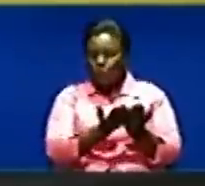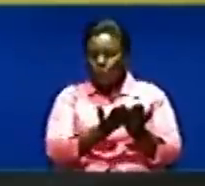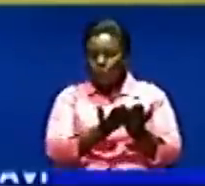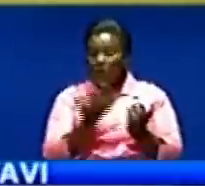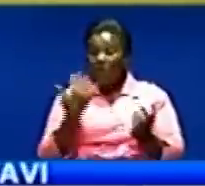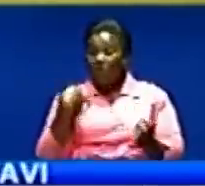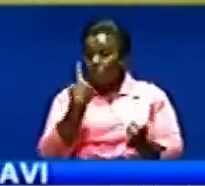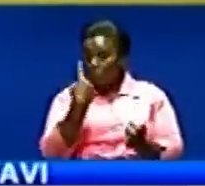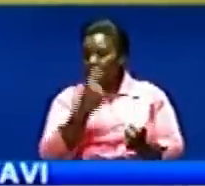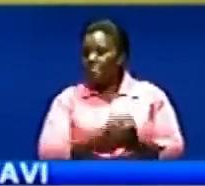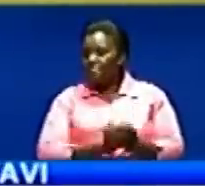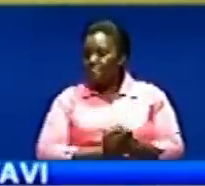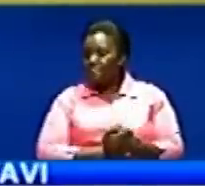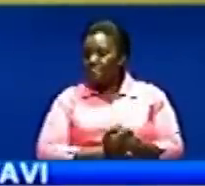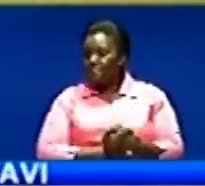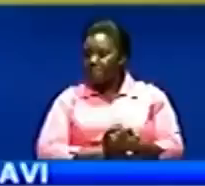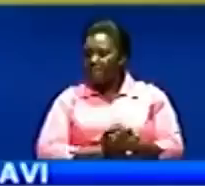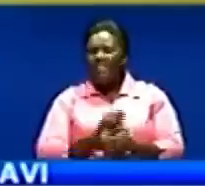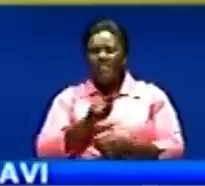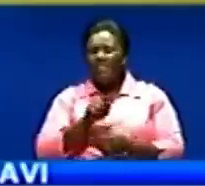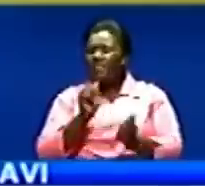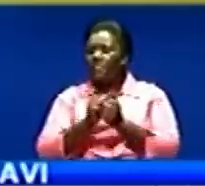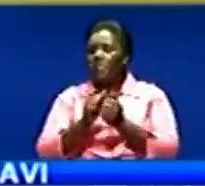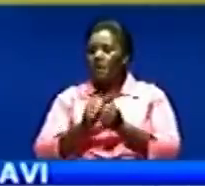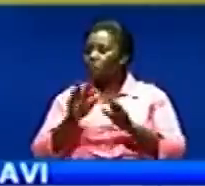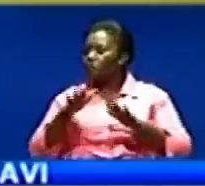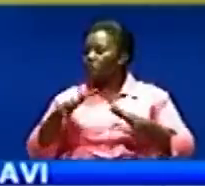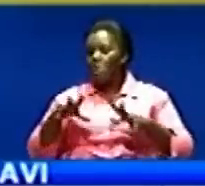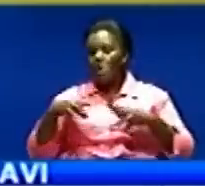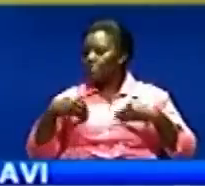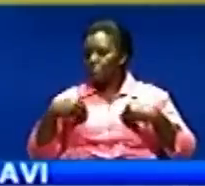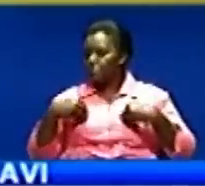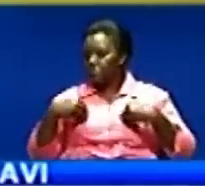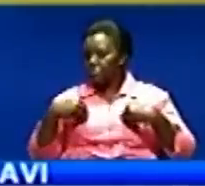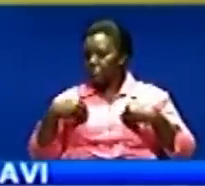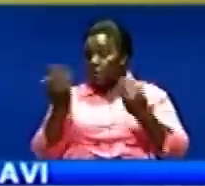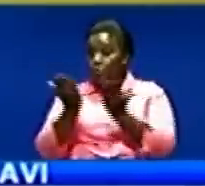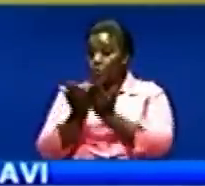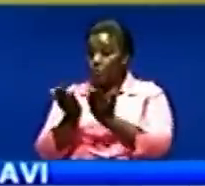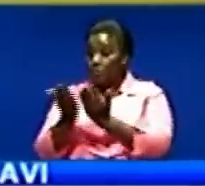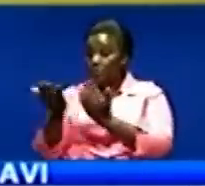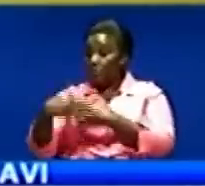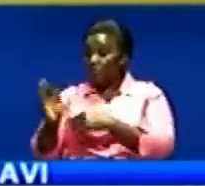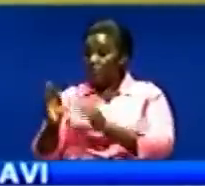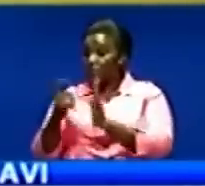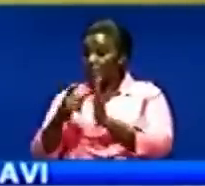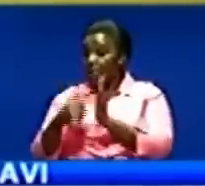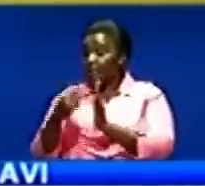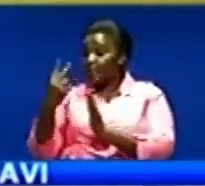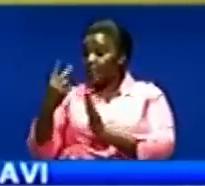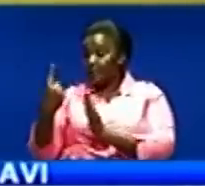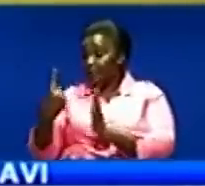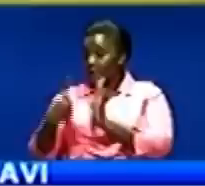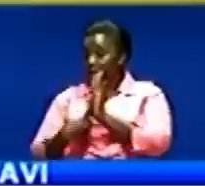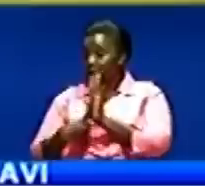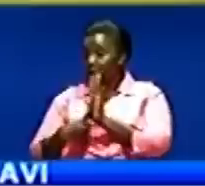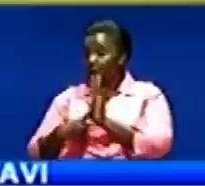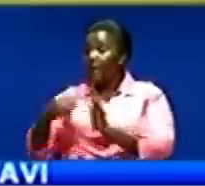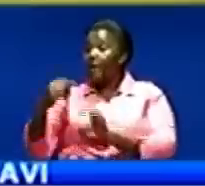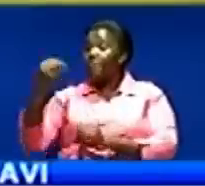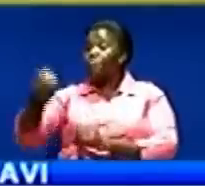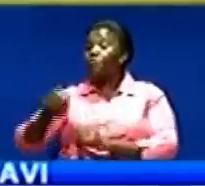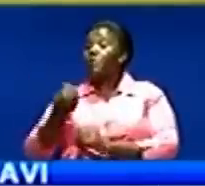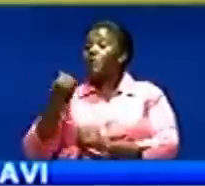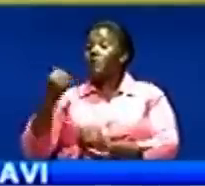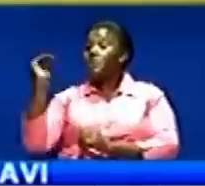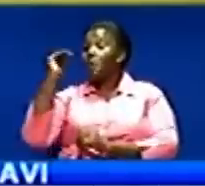kwanza. Ni jambo ambalo halifurahishi. Shule zilifungua tarehe 6 mwezi wa kwanza, tulitegemea mpaka mwezi Januari